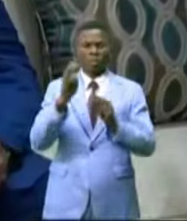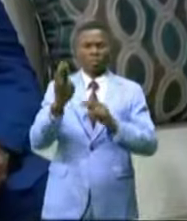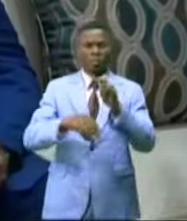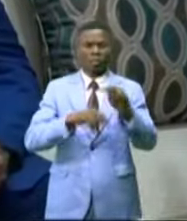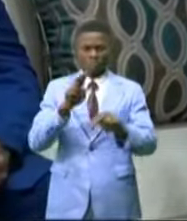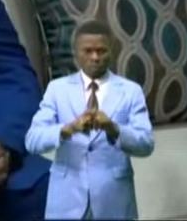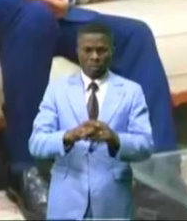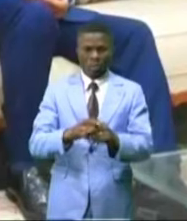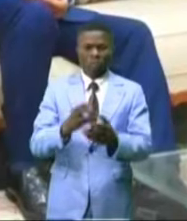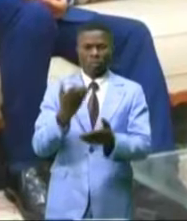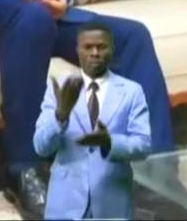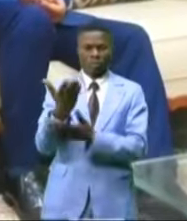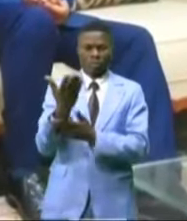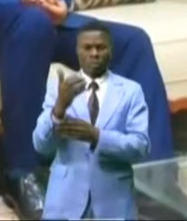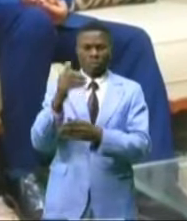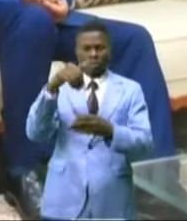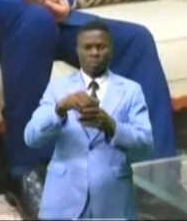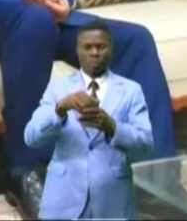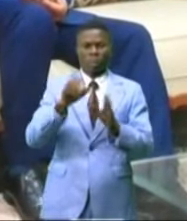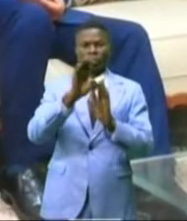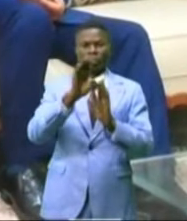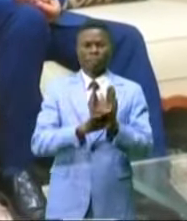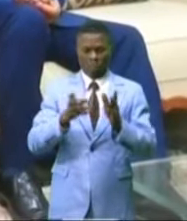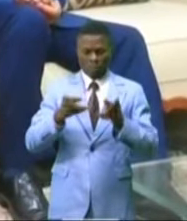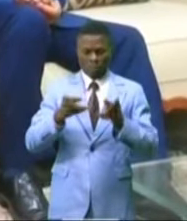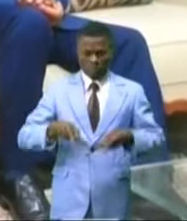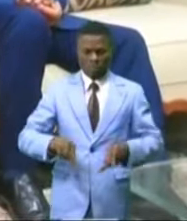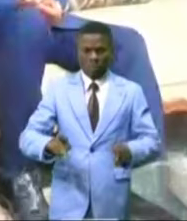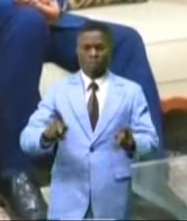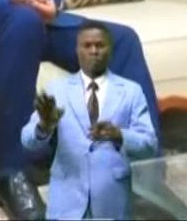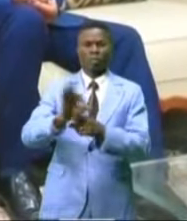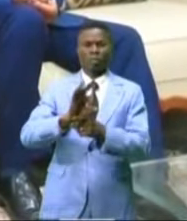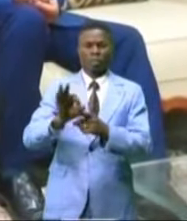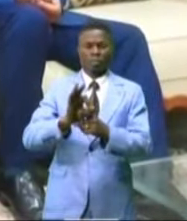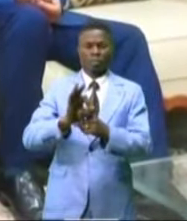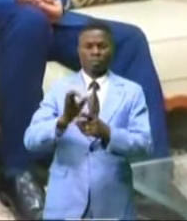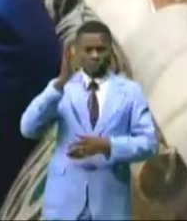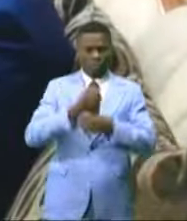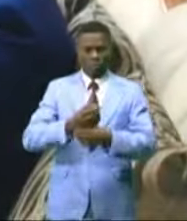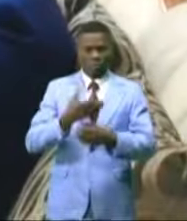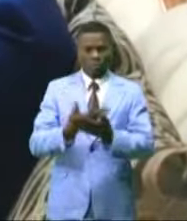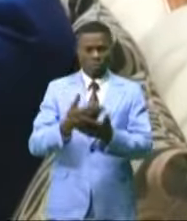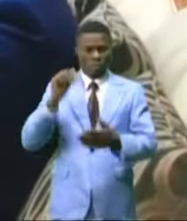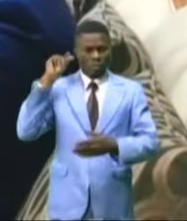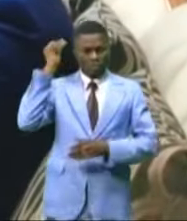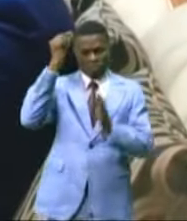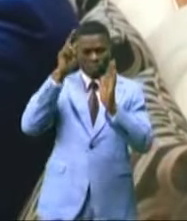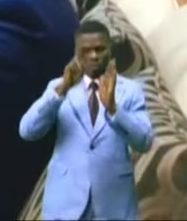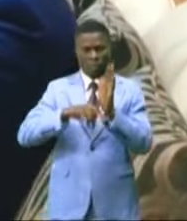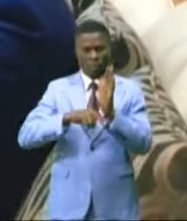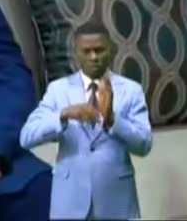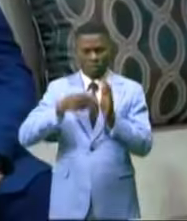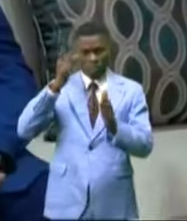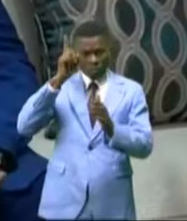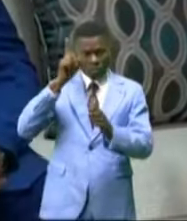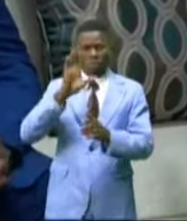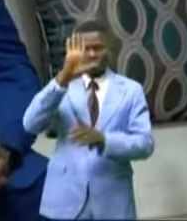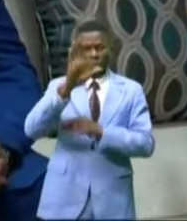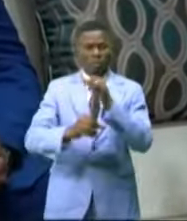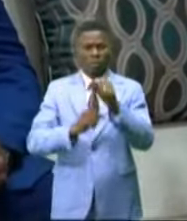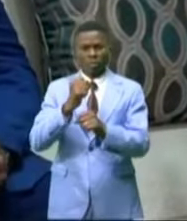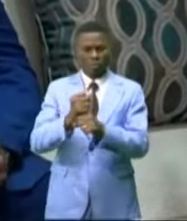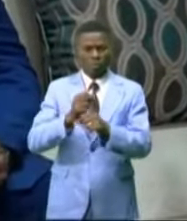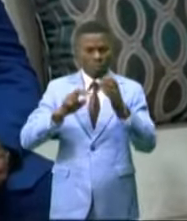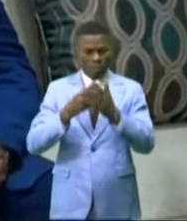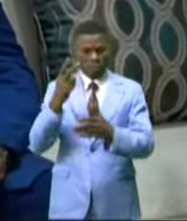nationale constitution permettra du gouvernement du nouveau